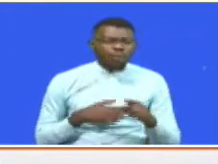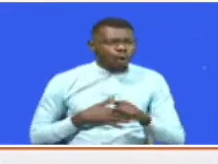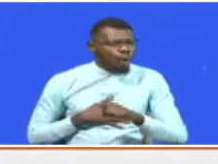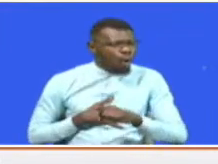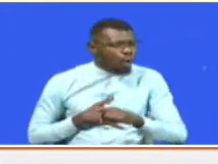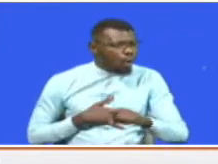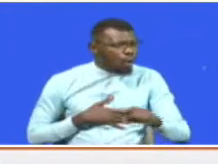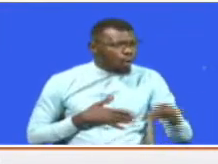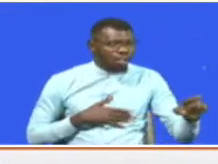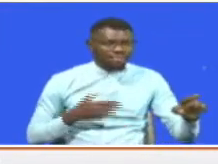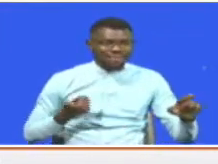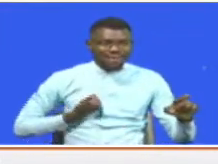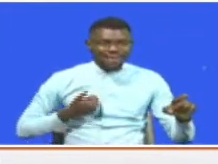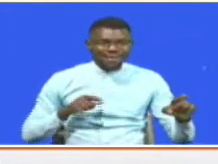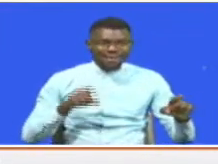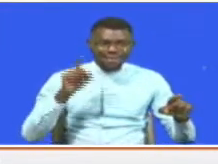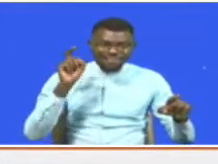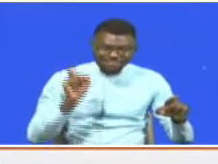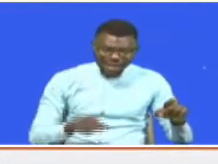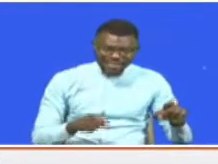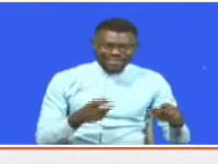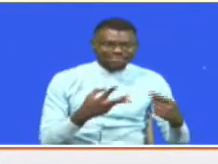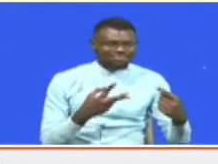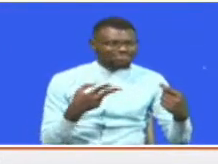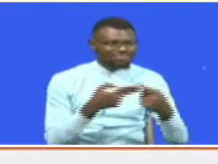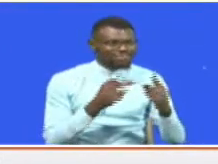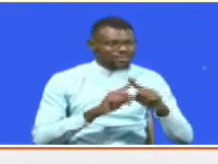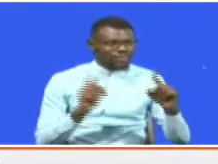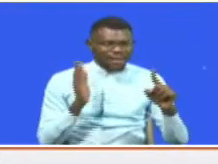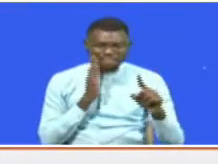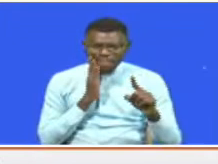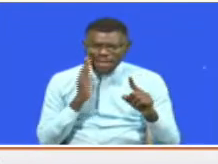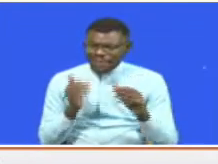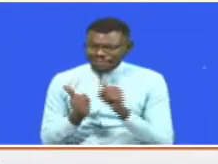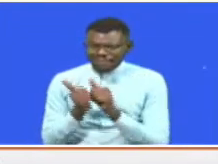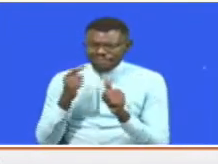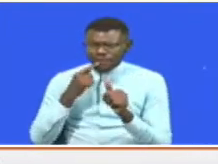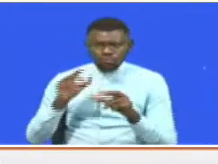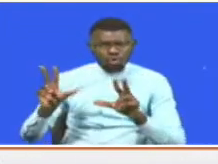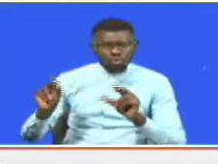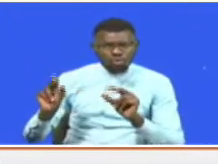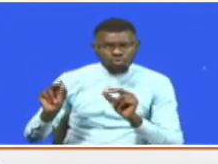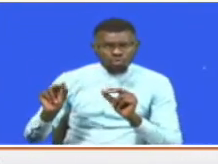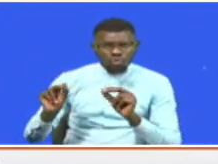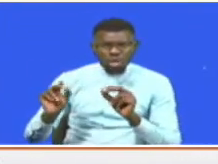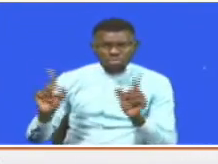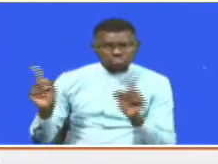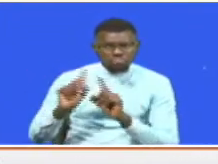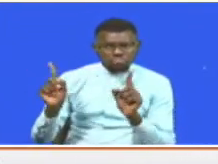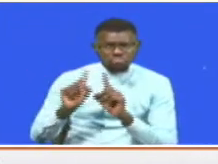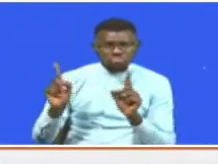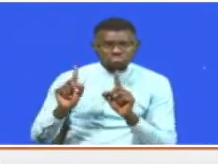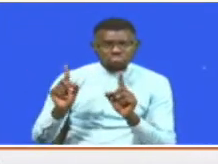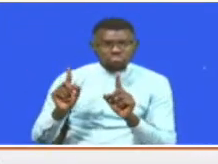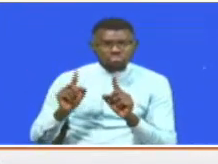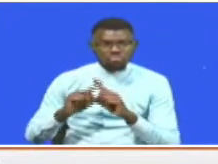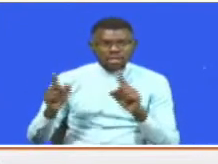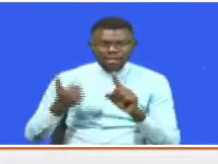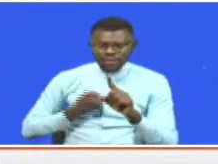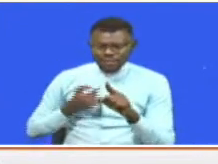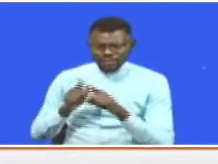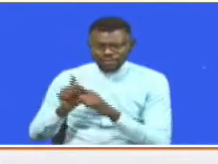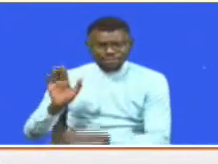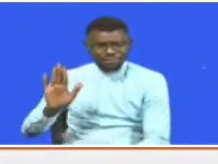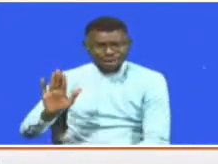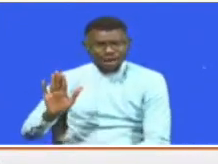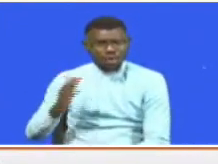watu wasichana wakeketwe. So dadia akakataa akasema kwamba hadi alikuanga na dada yake ambaye mama yake